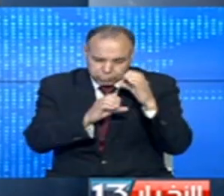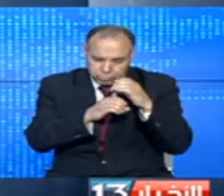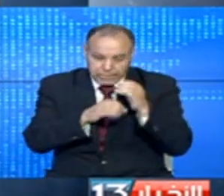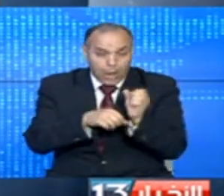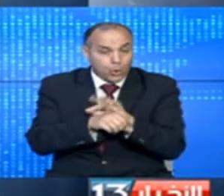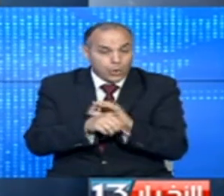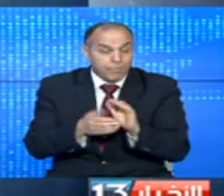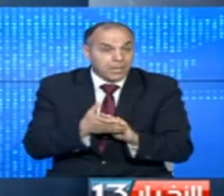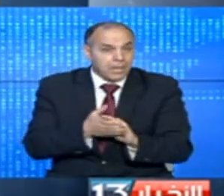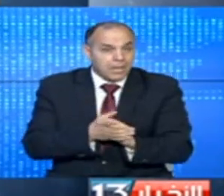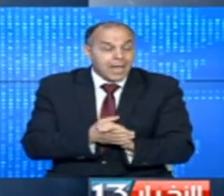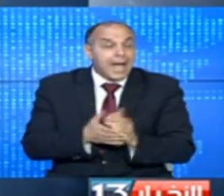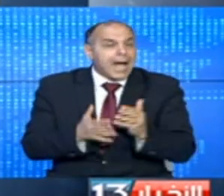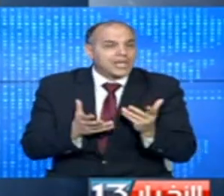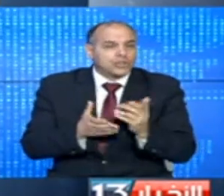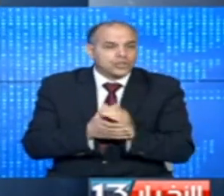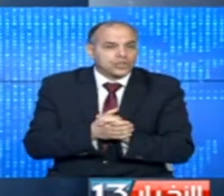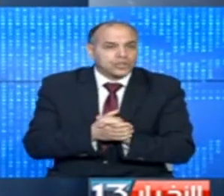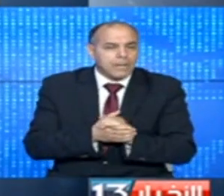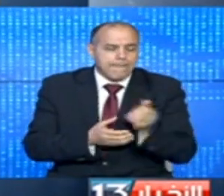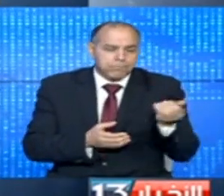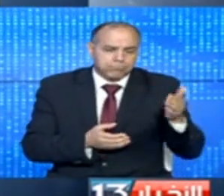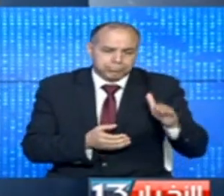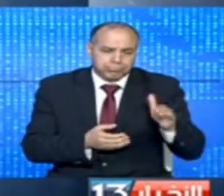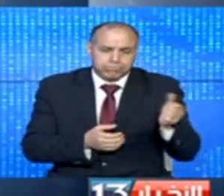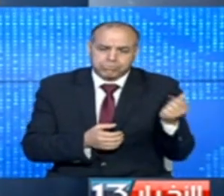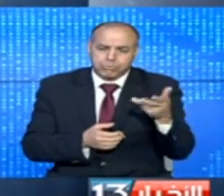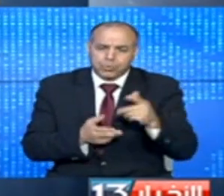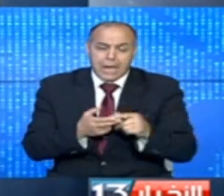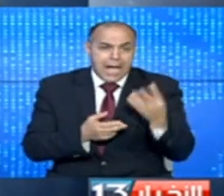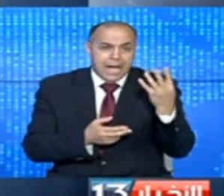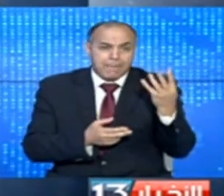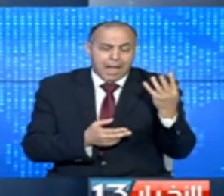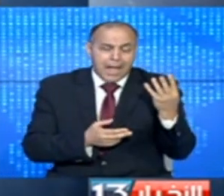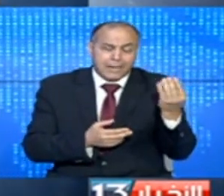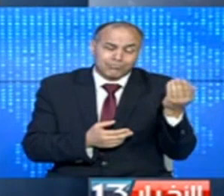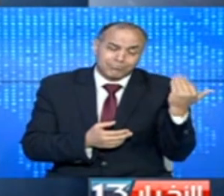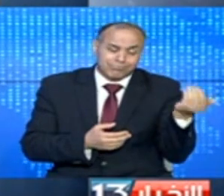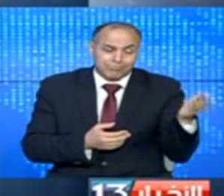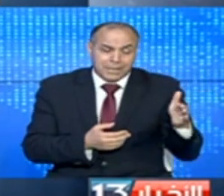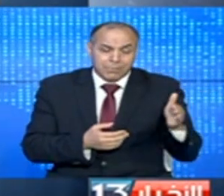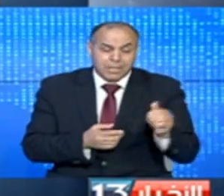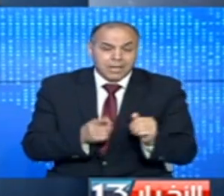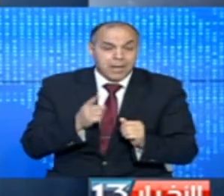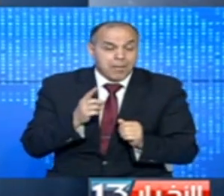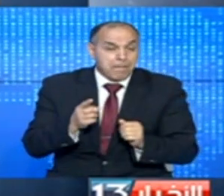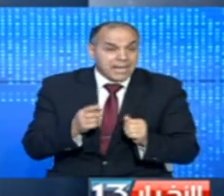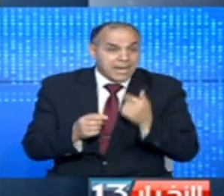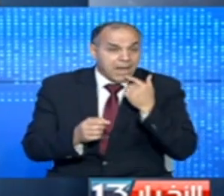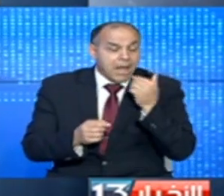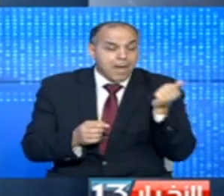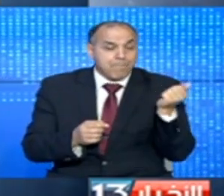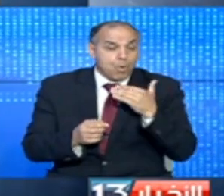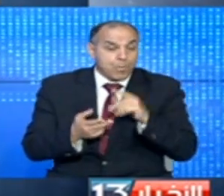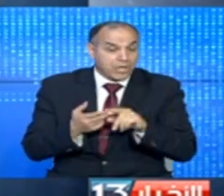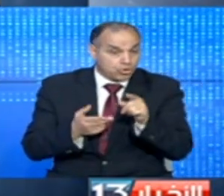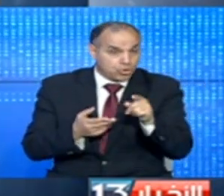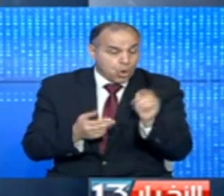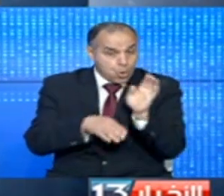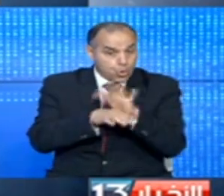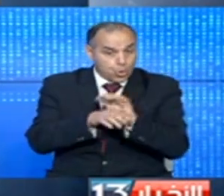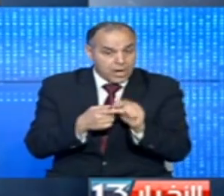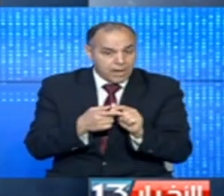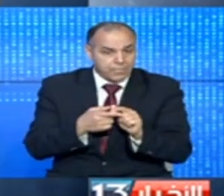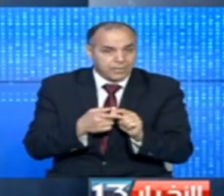كورونا، ولذلك عدد الوفيات الأربعة اللي سجلناها منهم من كان مباشر بالكورونا